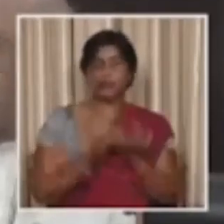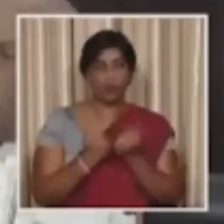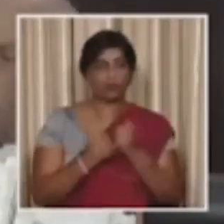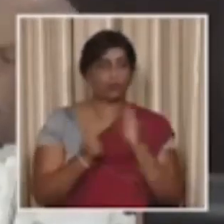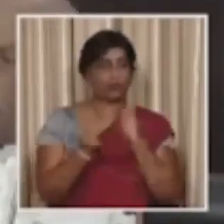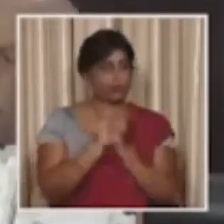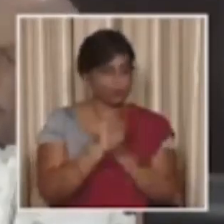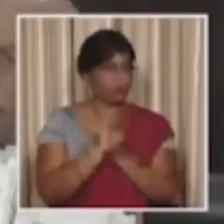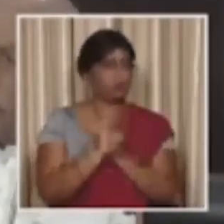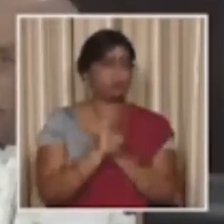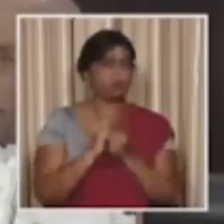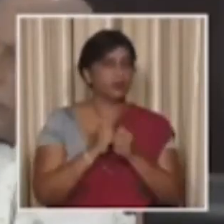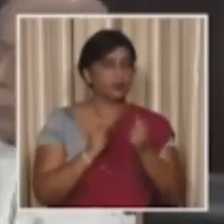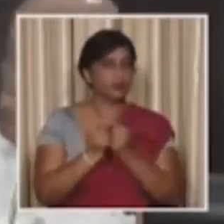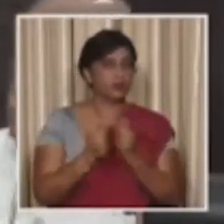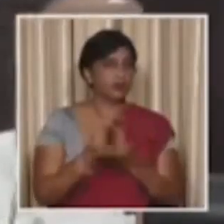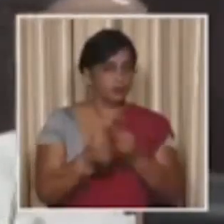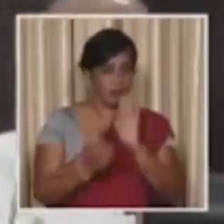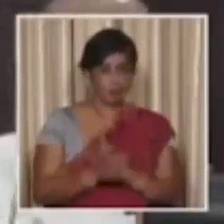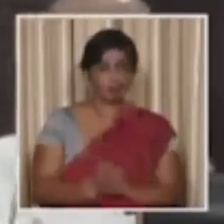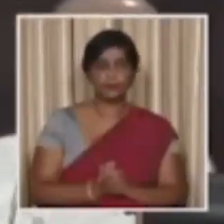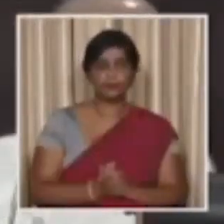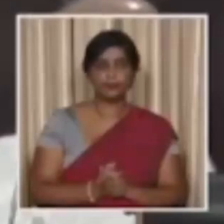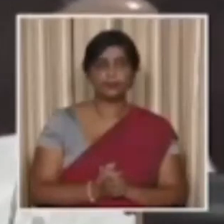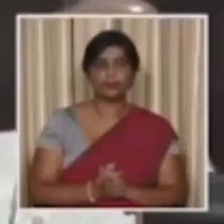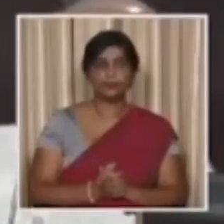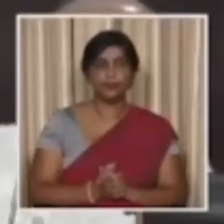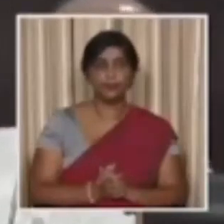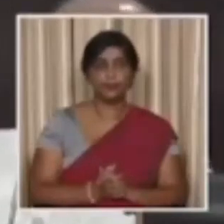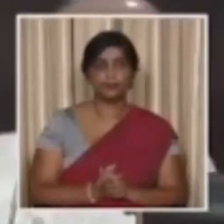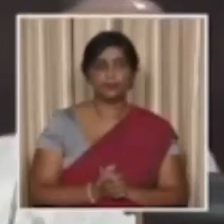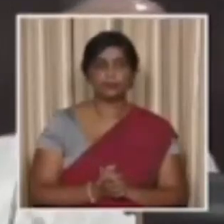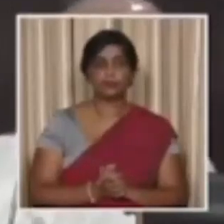අවශ්‍ය සංශෝධන කිරීම කඩිනම් කරනවා